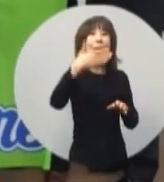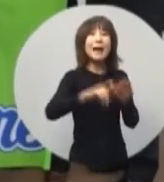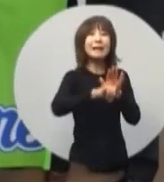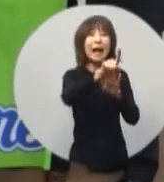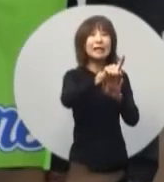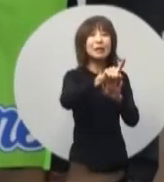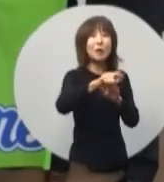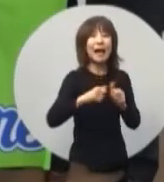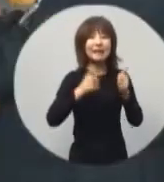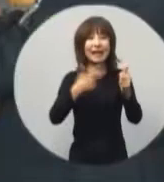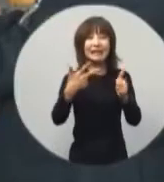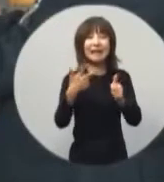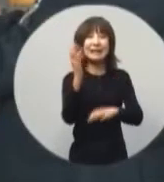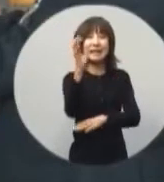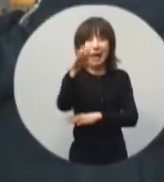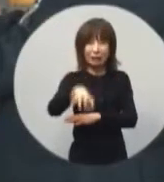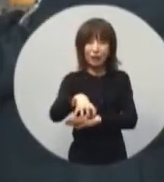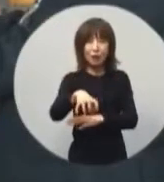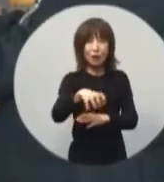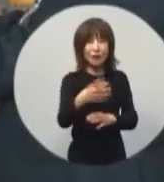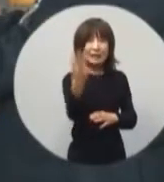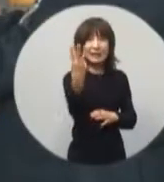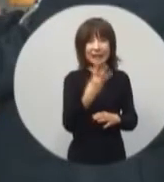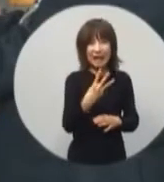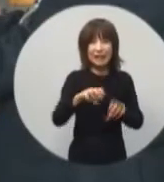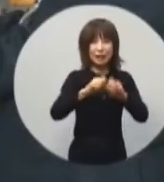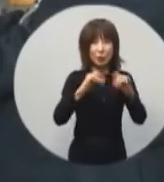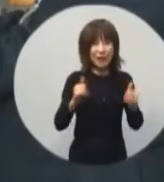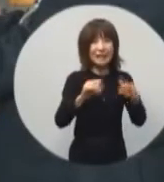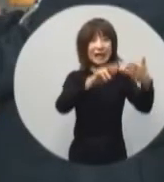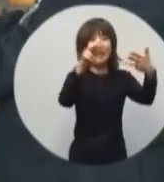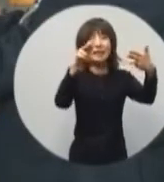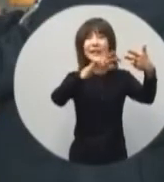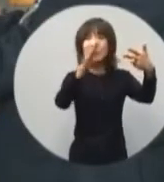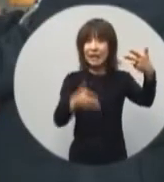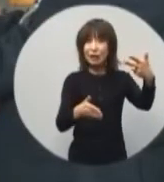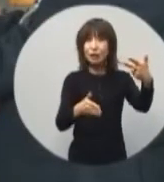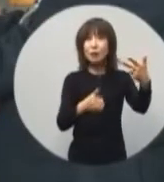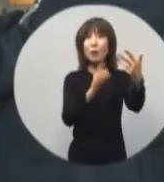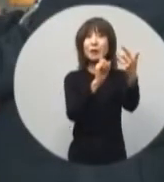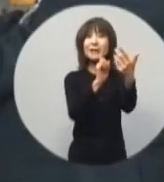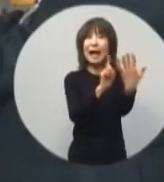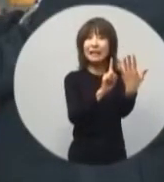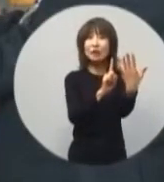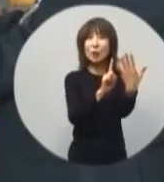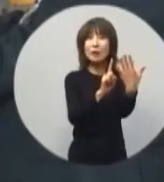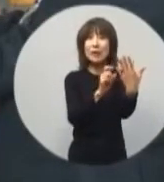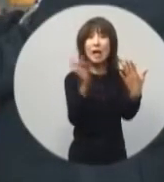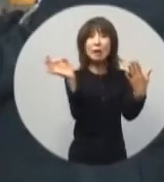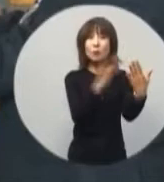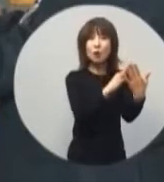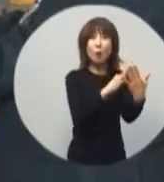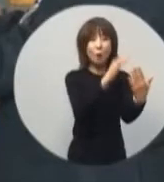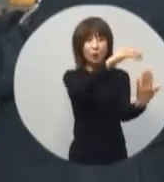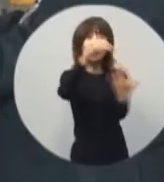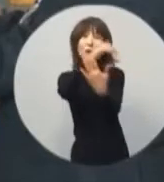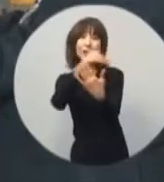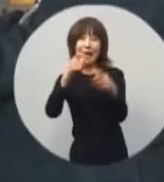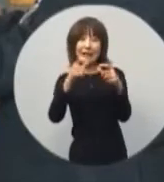ヶ崎市役所にいらして、障害者施設の皆さんを対象にした無料招待チケットを提供してくれたの